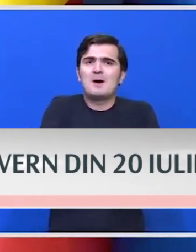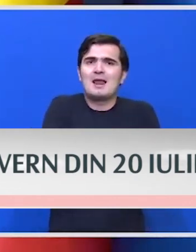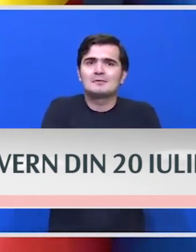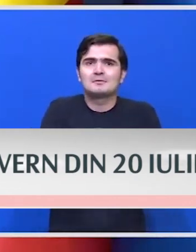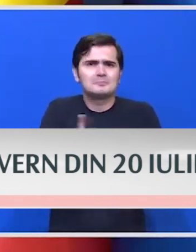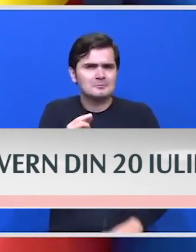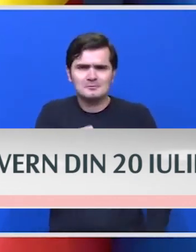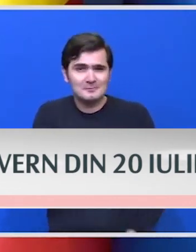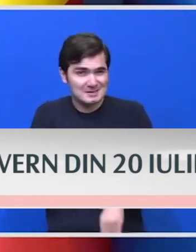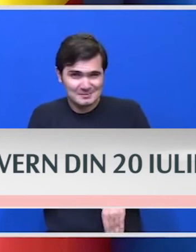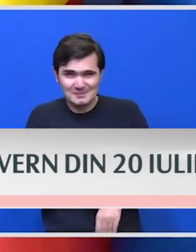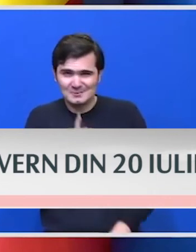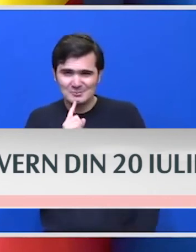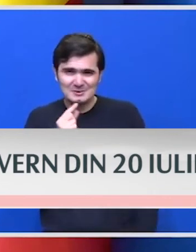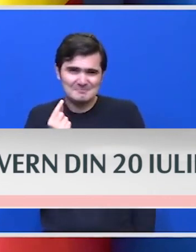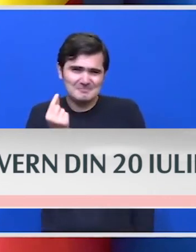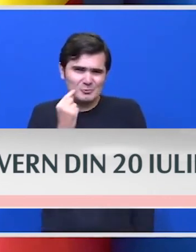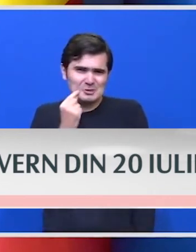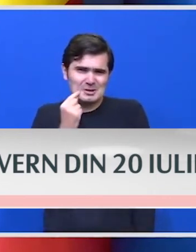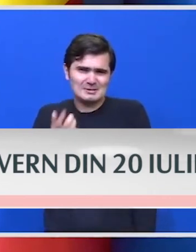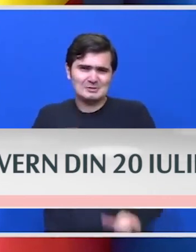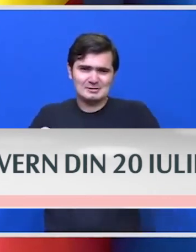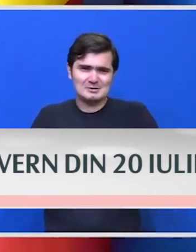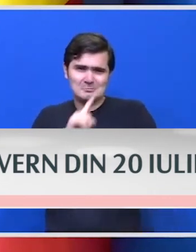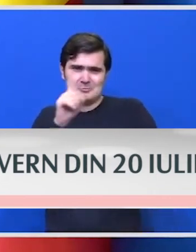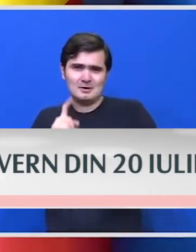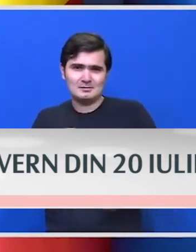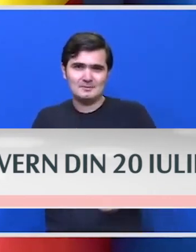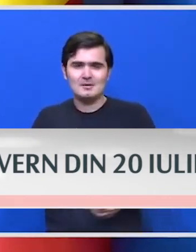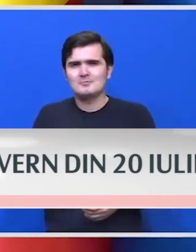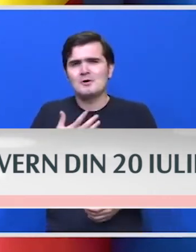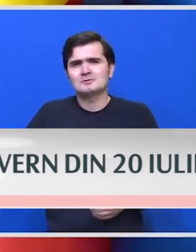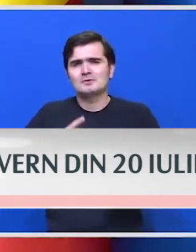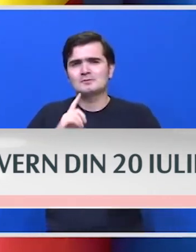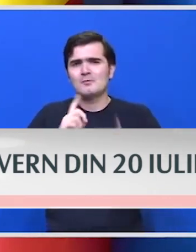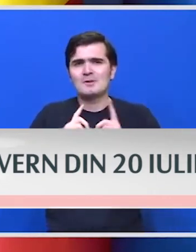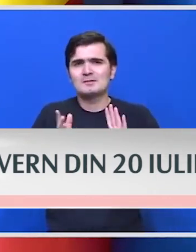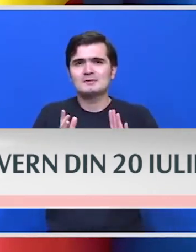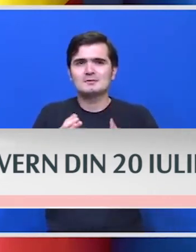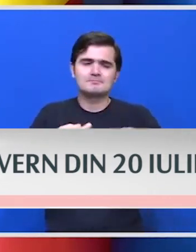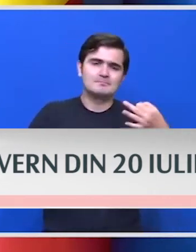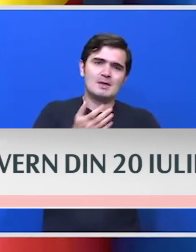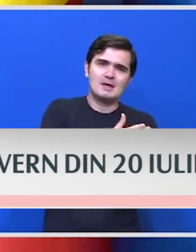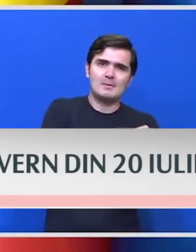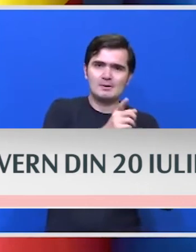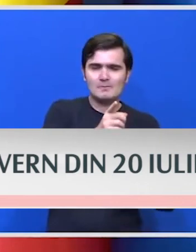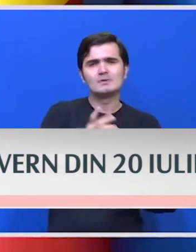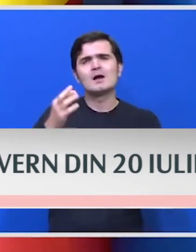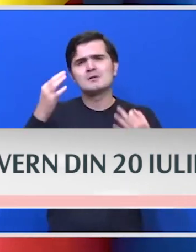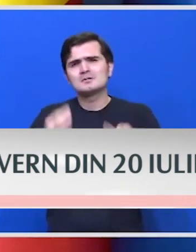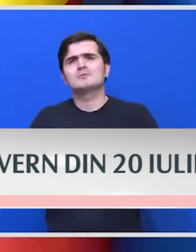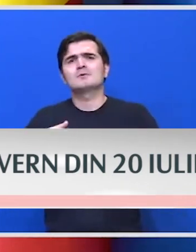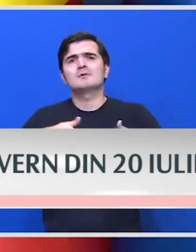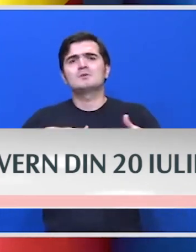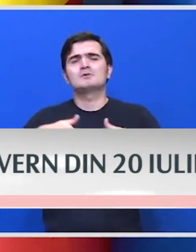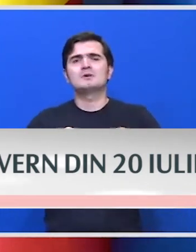puțin rușinați de toată situația asta? Că mi se pare... N-aș vrea să comentez interpretarea noastră, dar cu siguranță Ministerul Educației vă poate